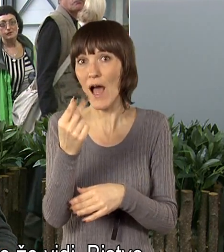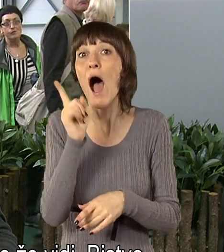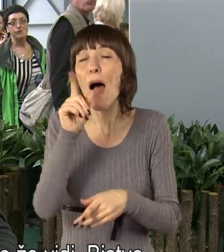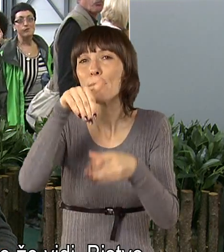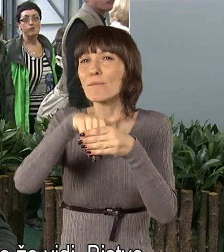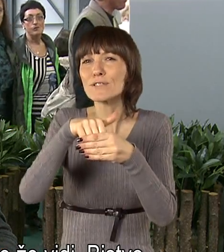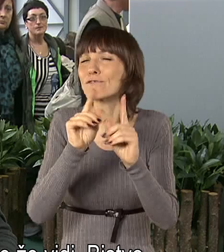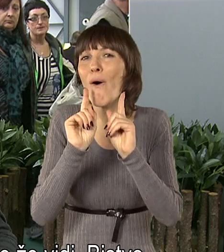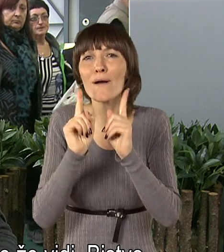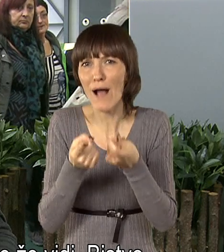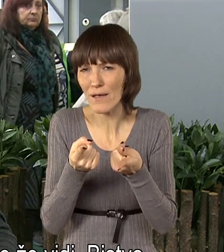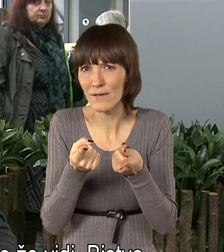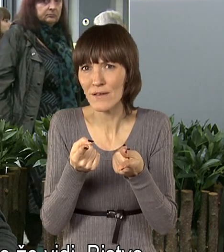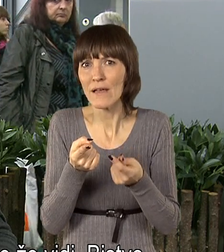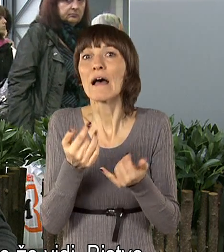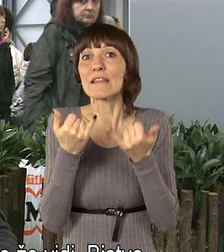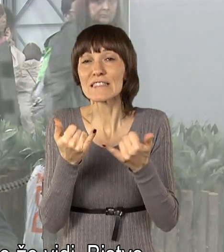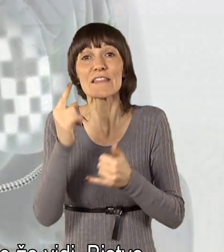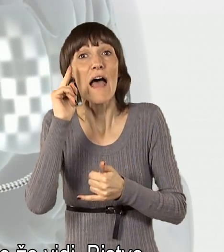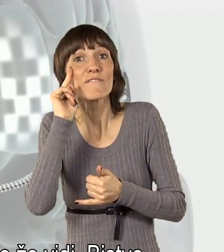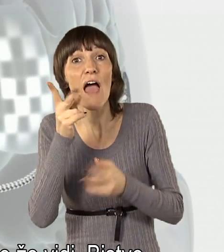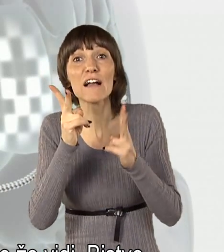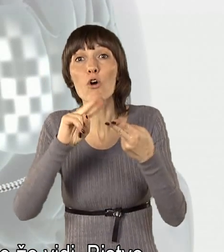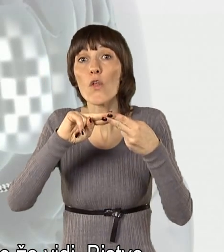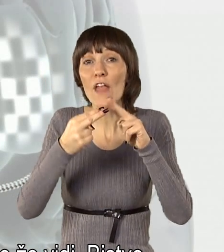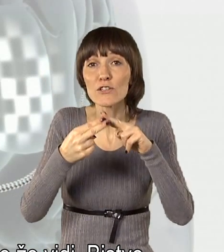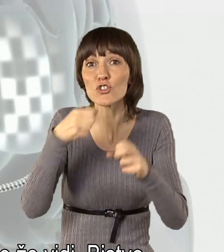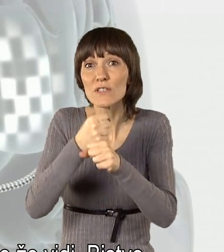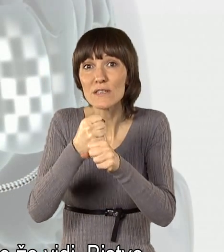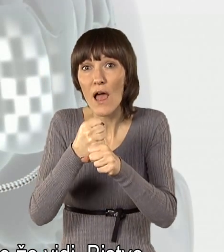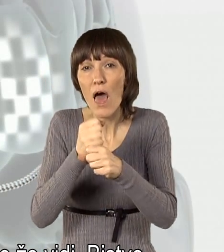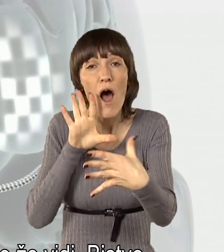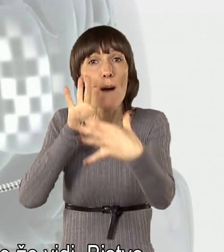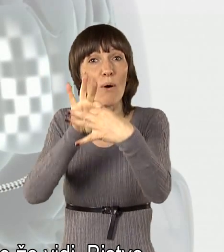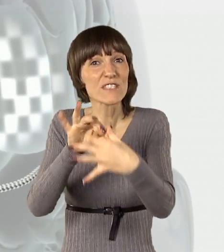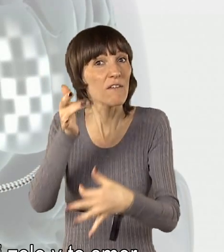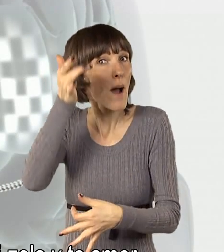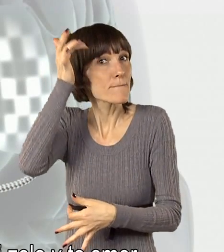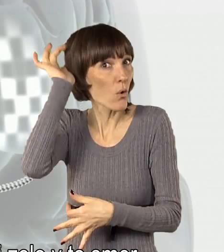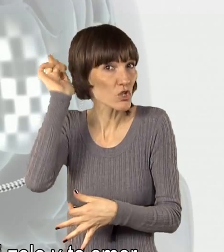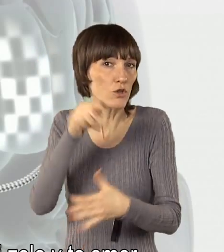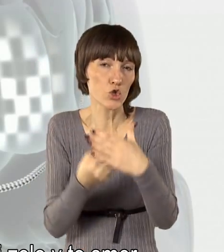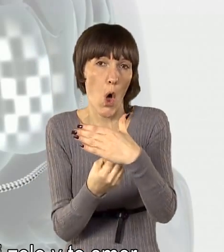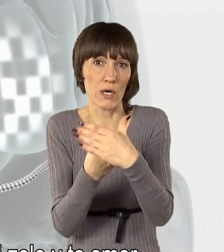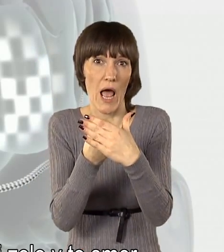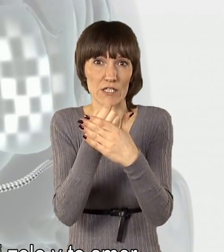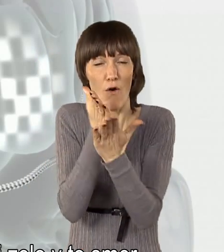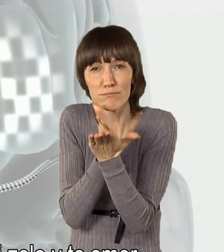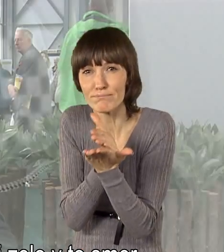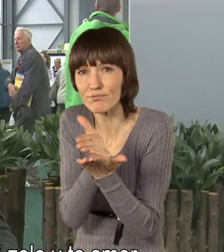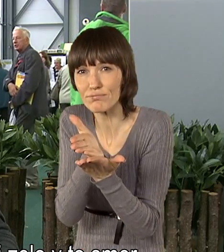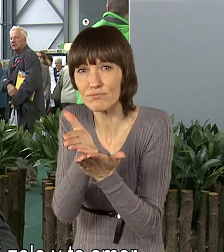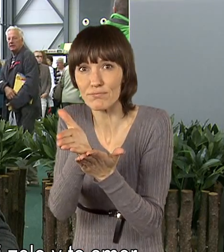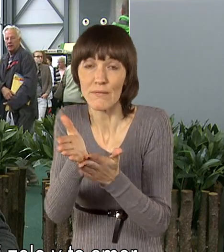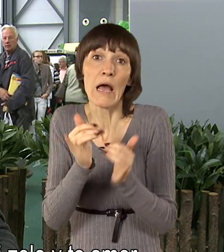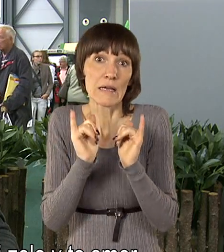vidi, ne, ampak bistvo je, da vejo zdaj kako pride do tega, ne. Mislim, da gre razvoj zelo v to smer, ne, tako